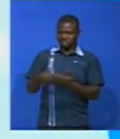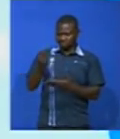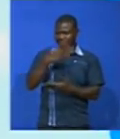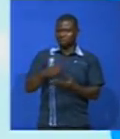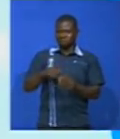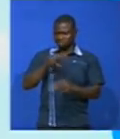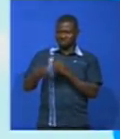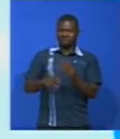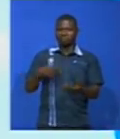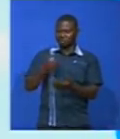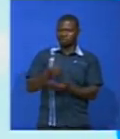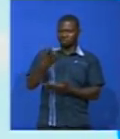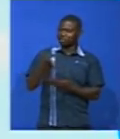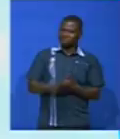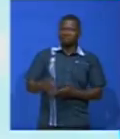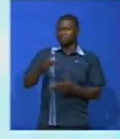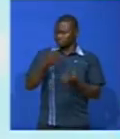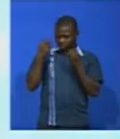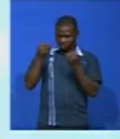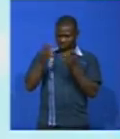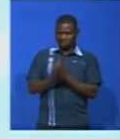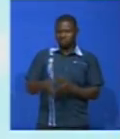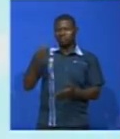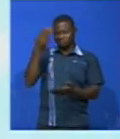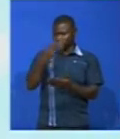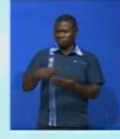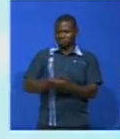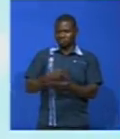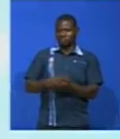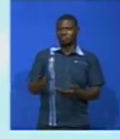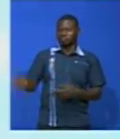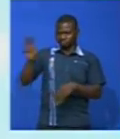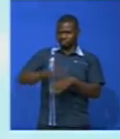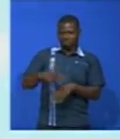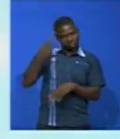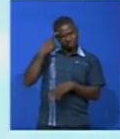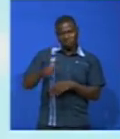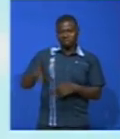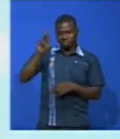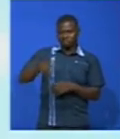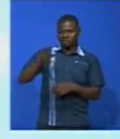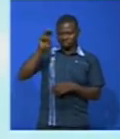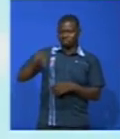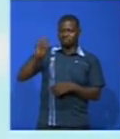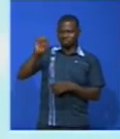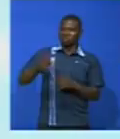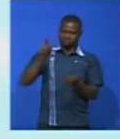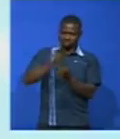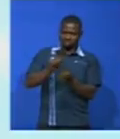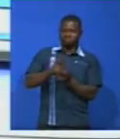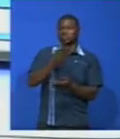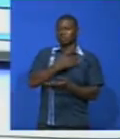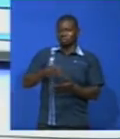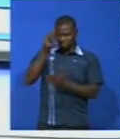ce sont autant de nouveaux dispositifs mis en place pour les PME. Ils doivent permettre aux petites et moyennes entreprises de mieux